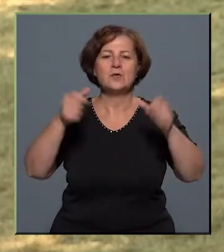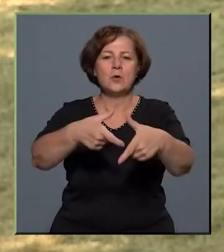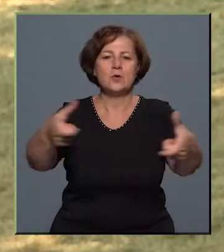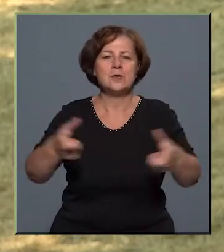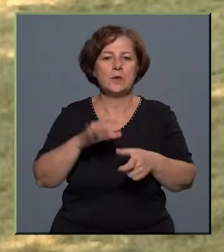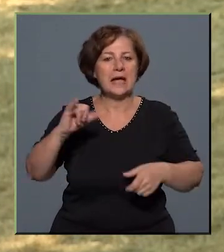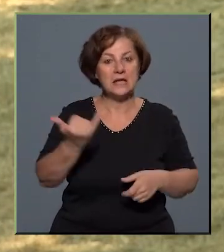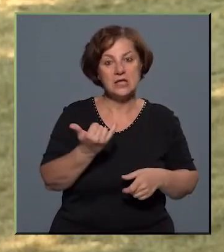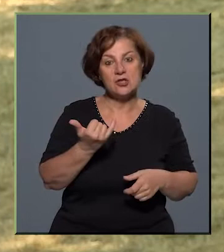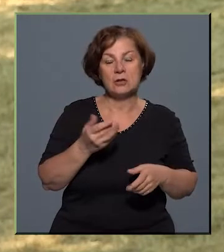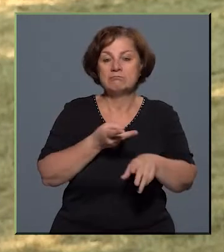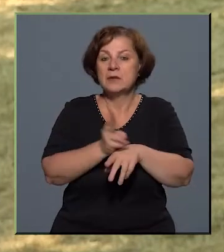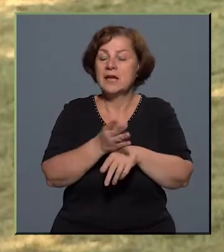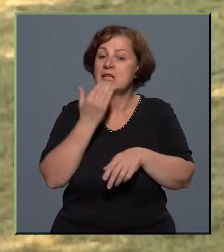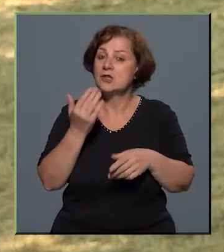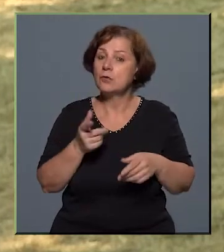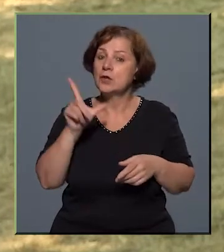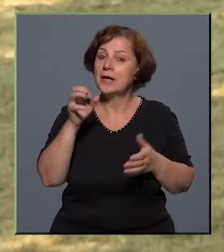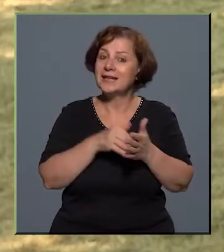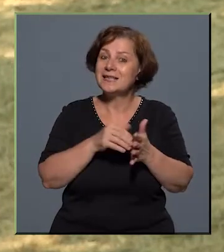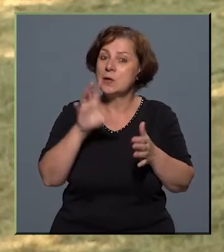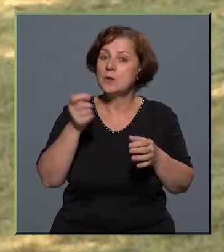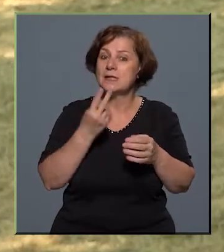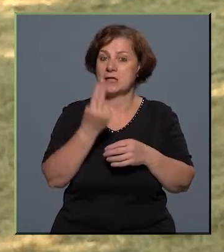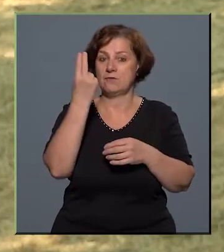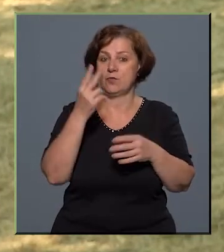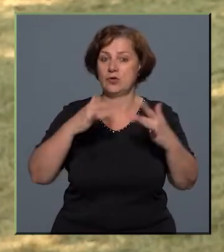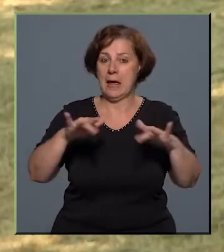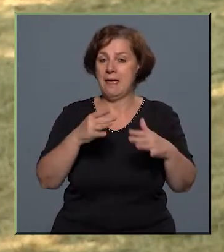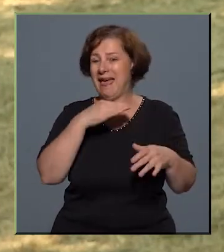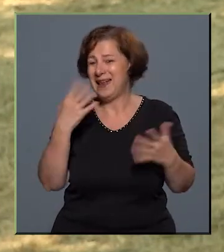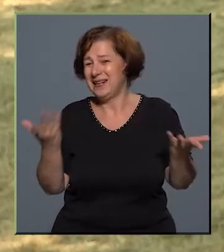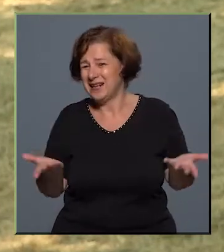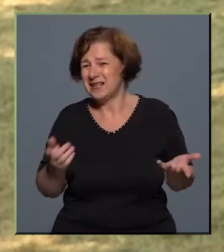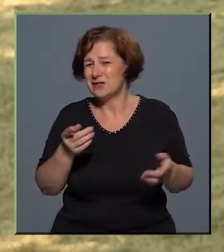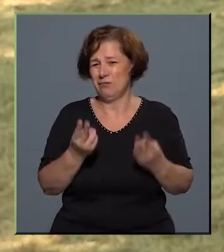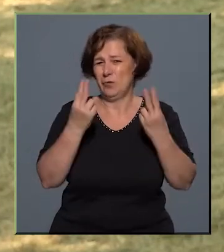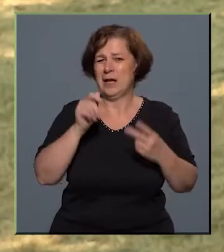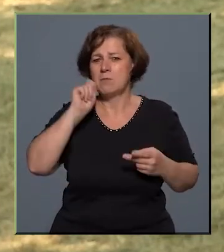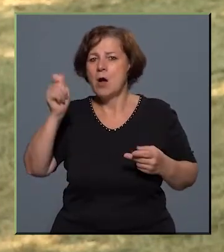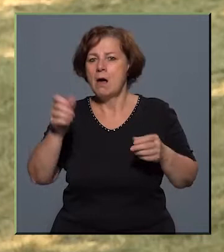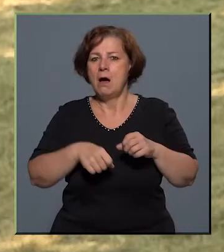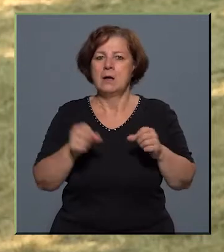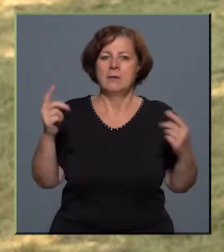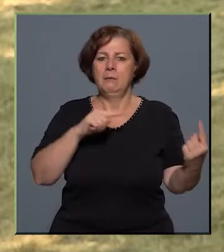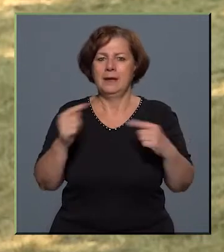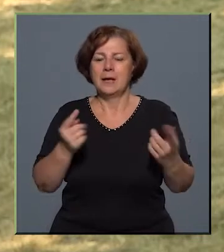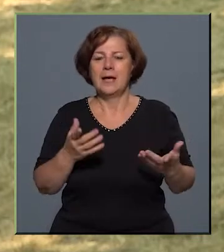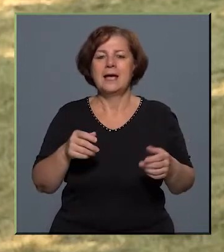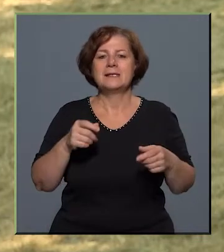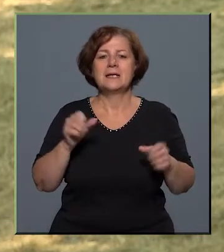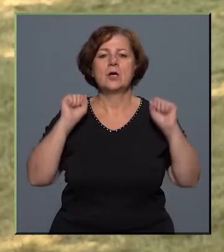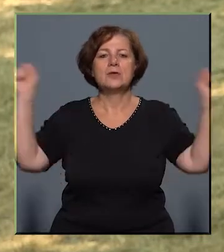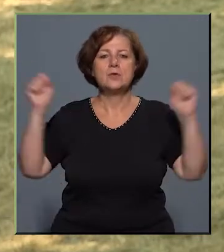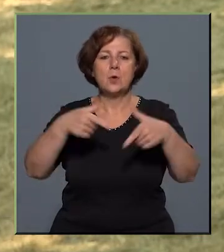is. Kérdés volt, hogy a 2500 fő az elég lesz-e, pláne egy magyar mérkőzésen, ezért a szurkolói zóna